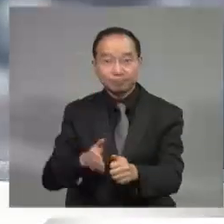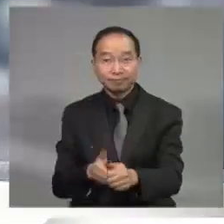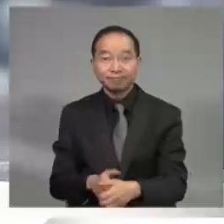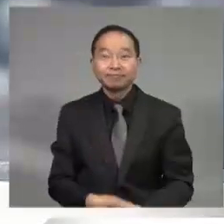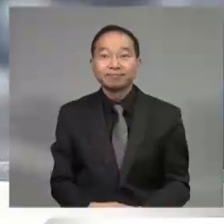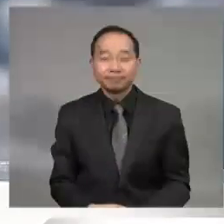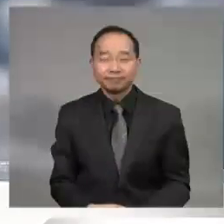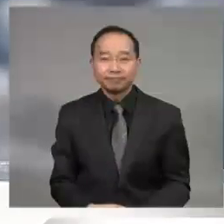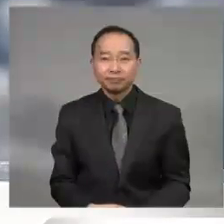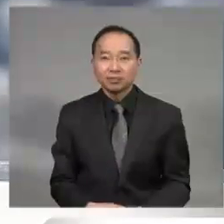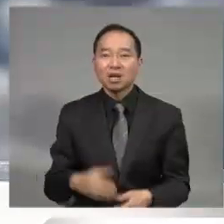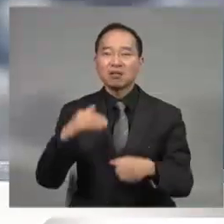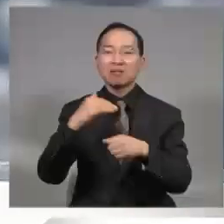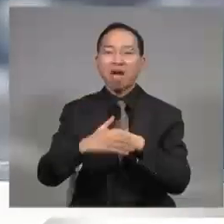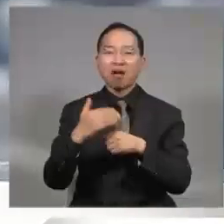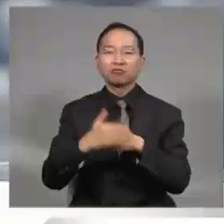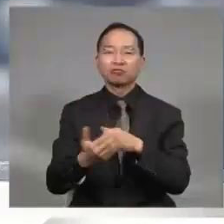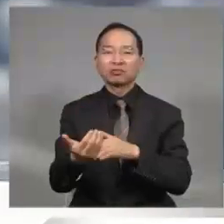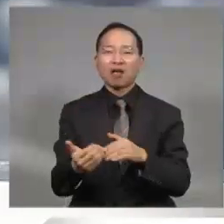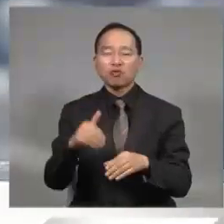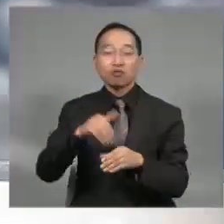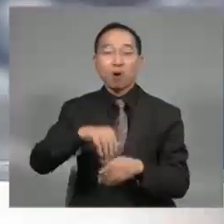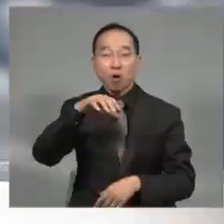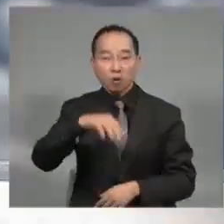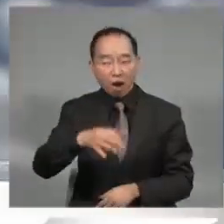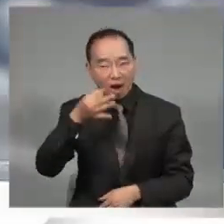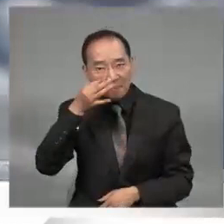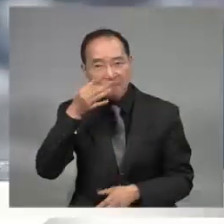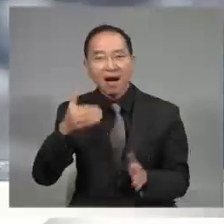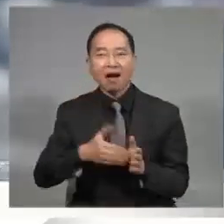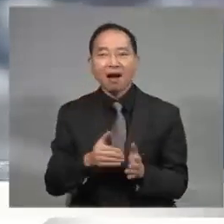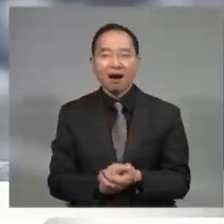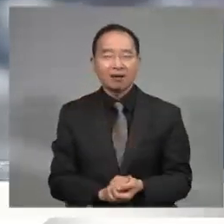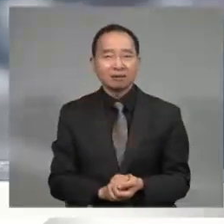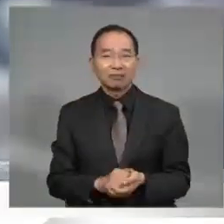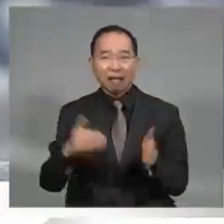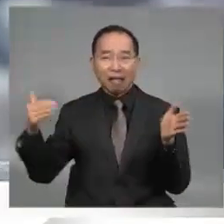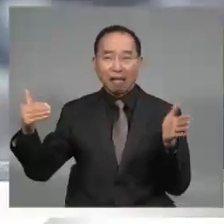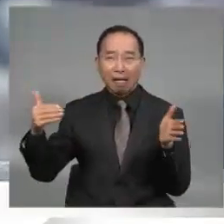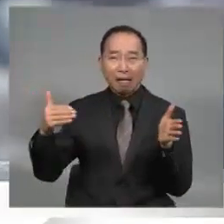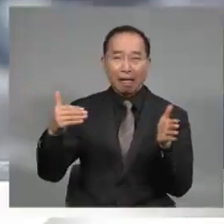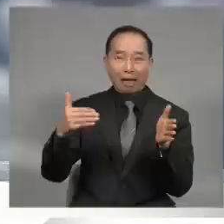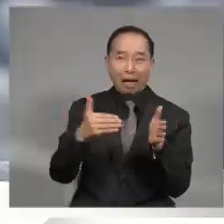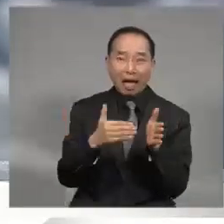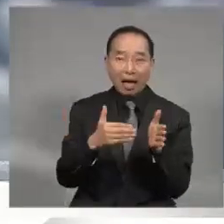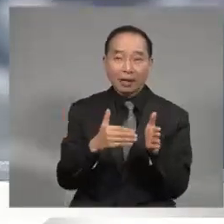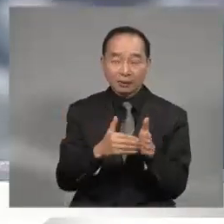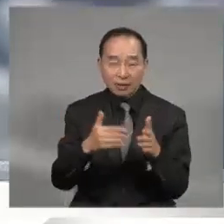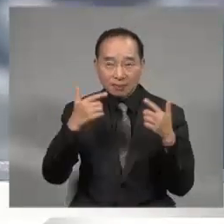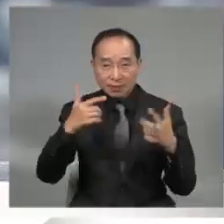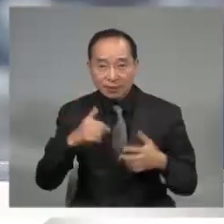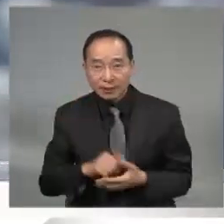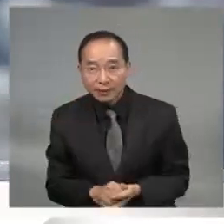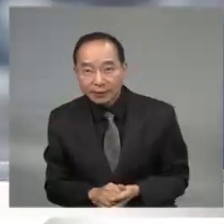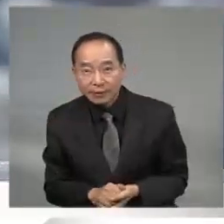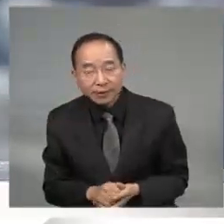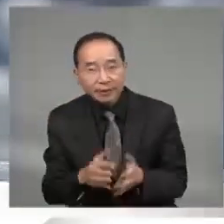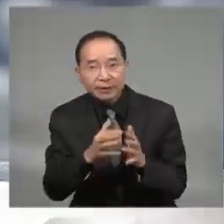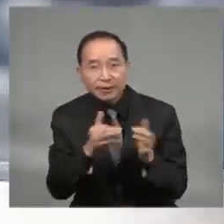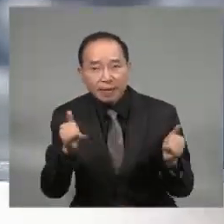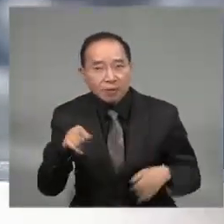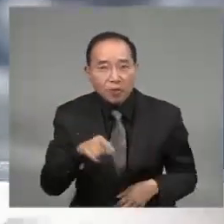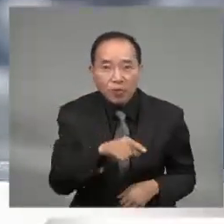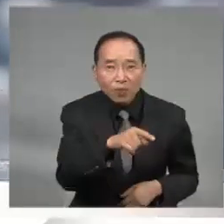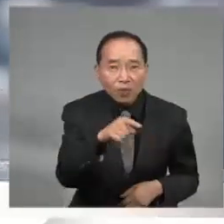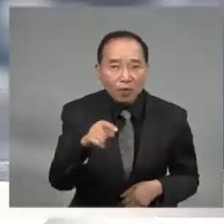네, 대구의 사전투표소 확인해 봤는데요. 이제 정말 마감 시간이 얼마 남지 않아서 그런지 네. 이제 확실히 좀 한산해진